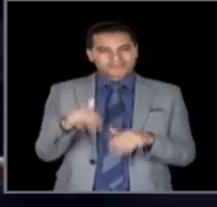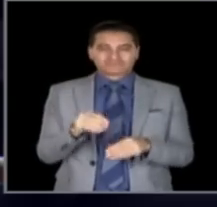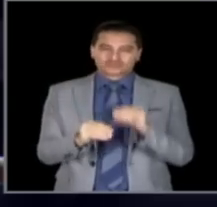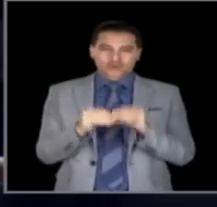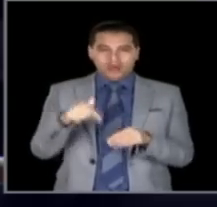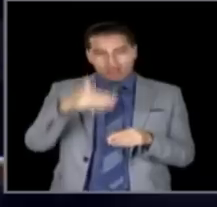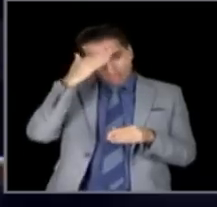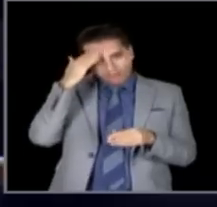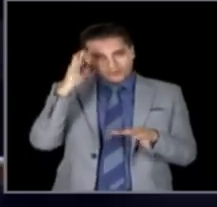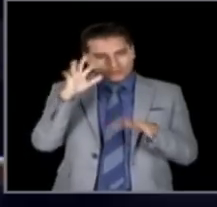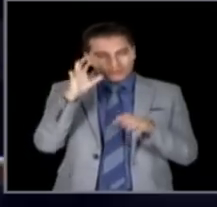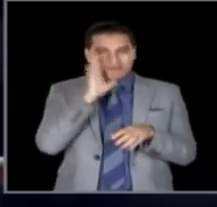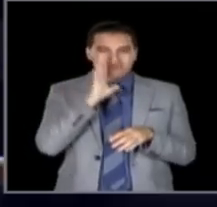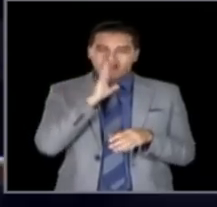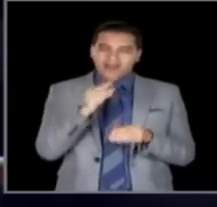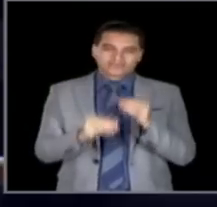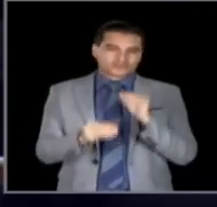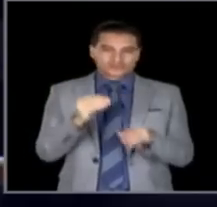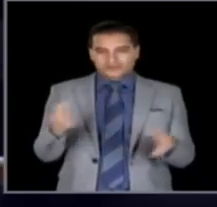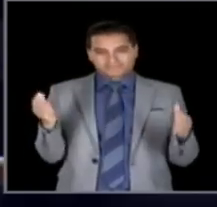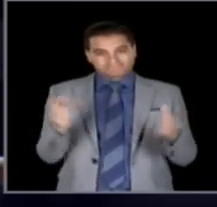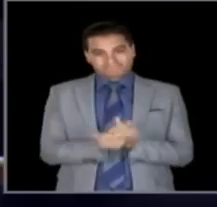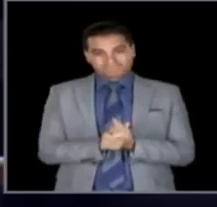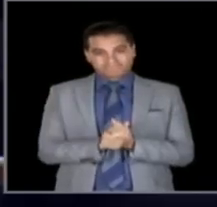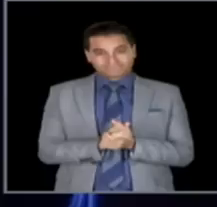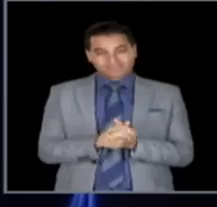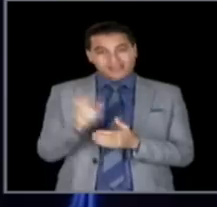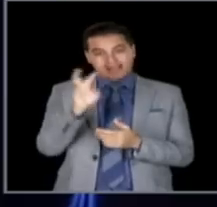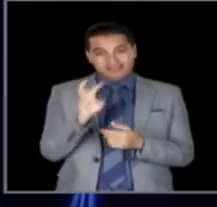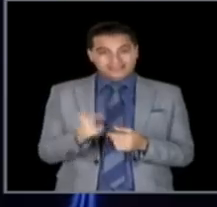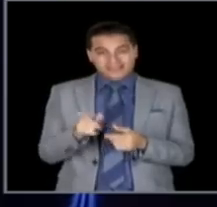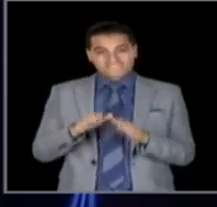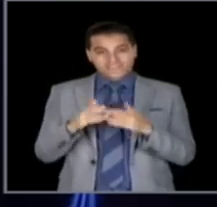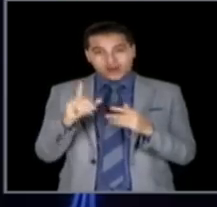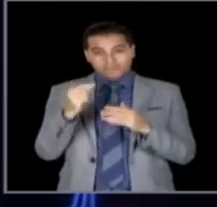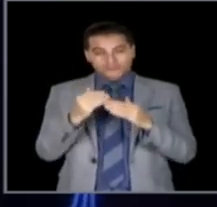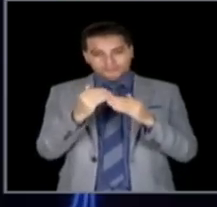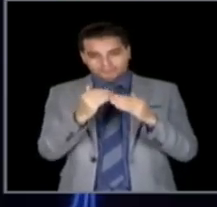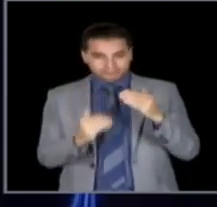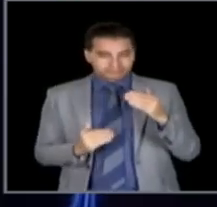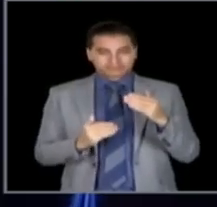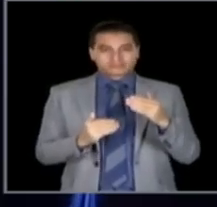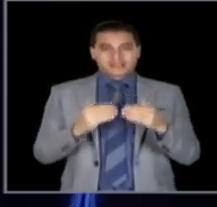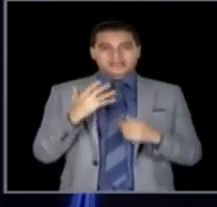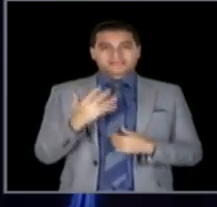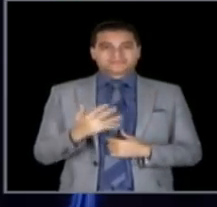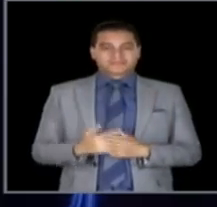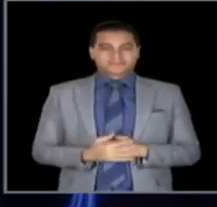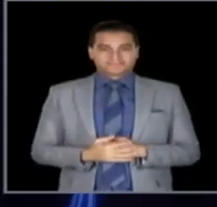بتكتسب من وراه خبرة. خير خير. النيل من 15 بقيته